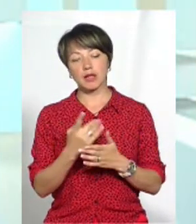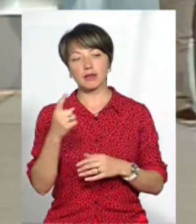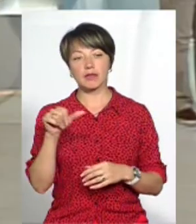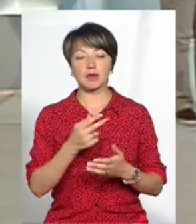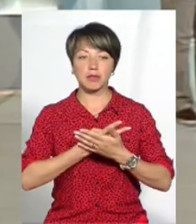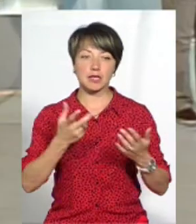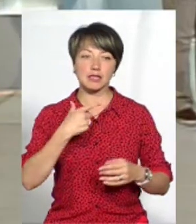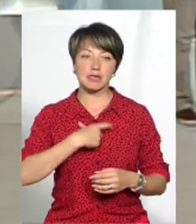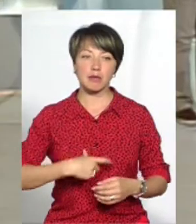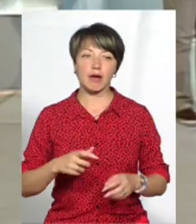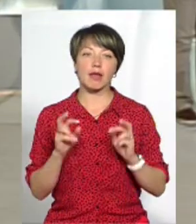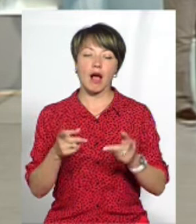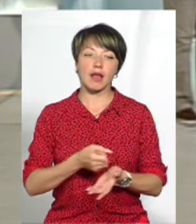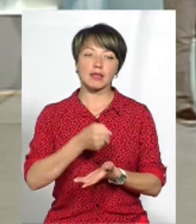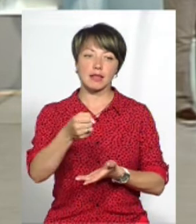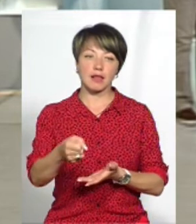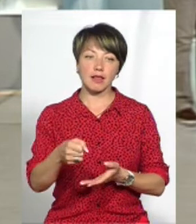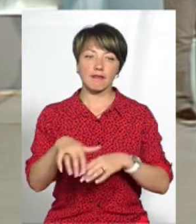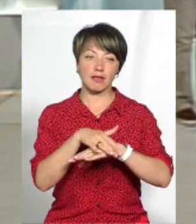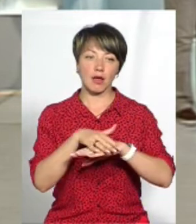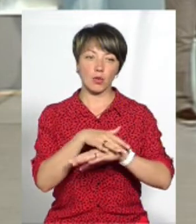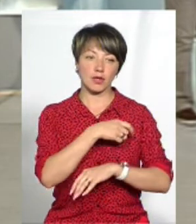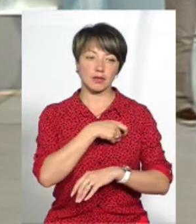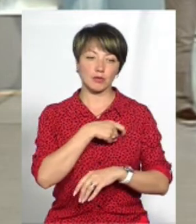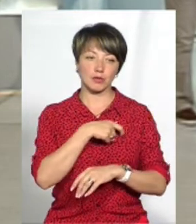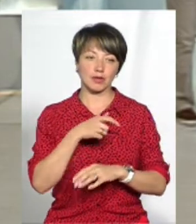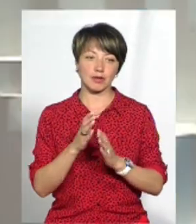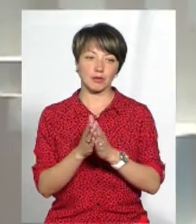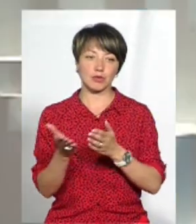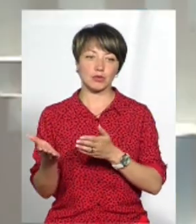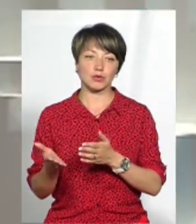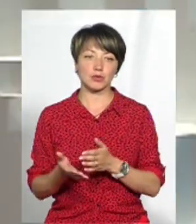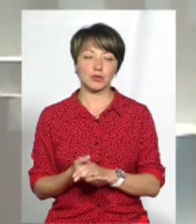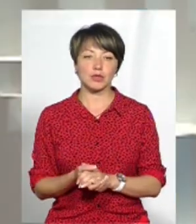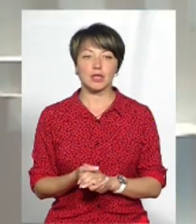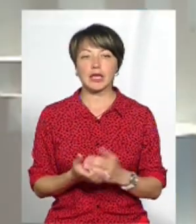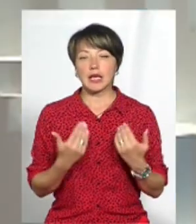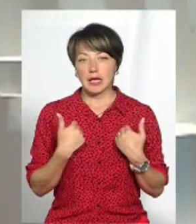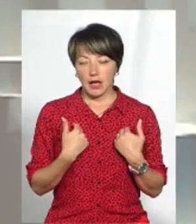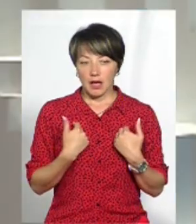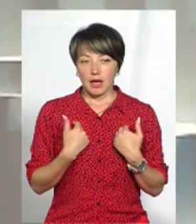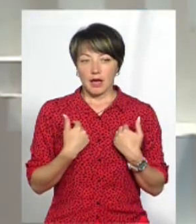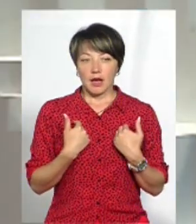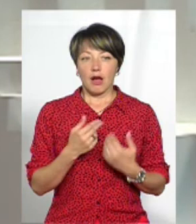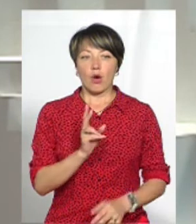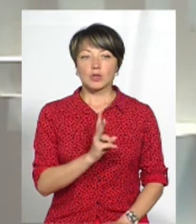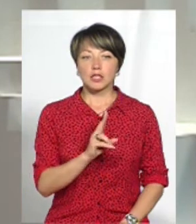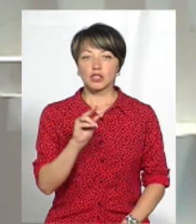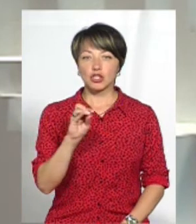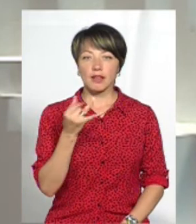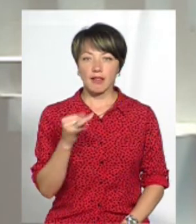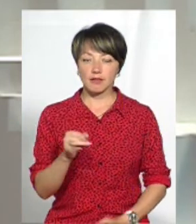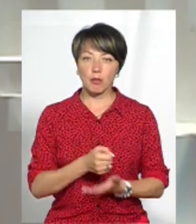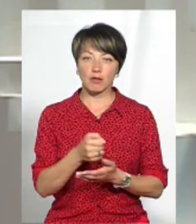хвилину для презентації себе як кандидата у народні депутати. Прошу. Я Костянтин Чернелевський. Балотуюсь